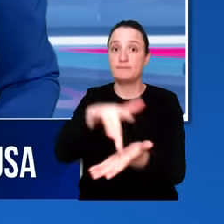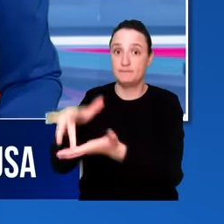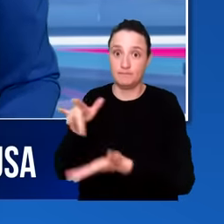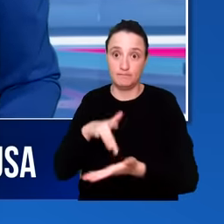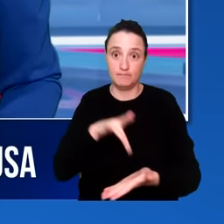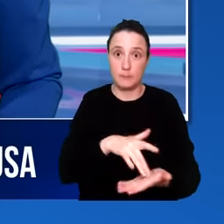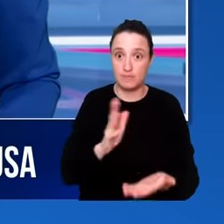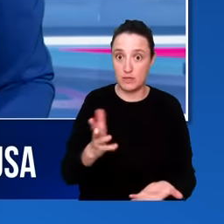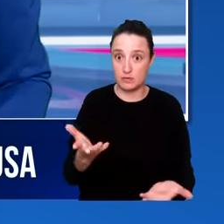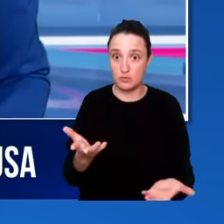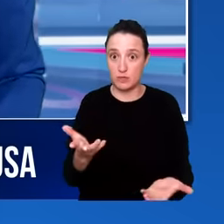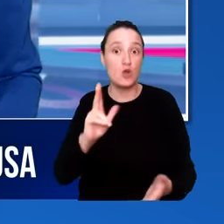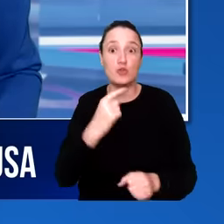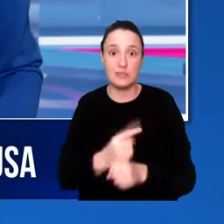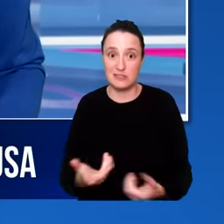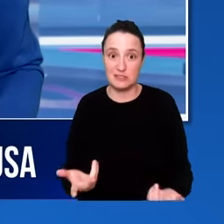kto będzie